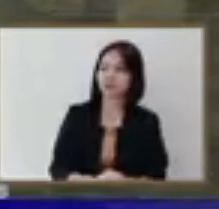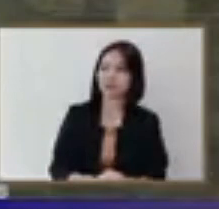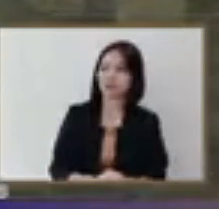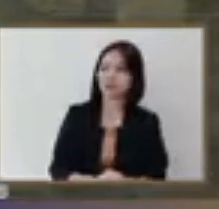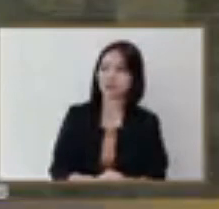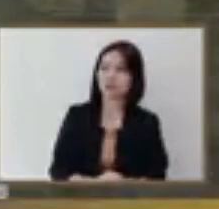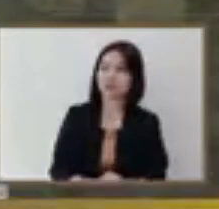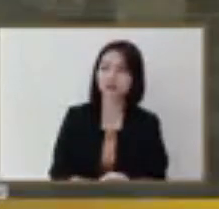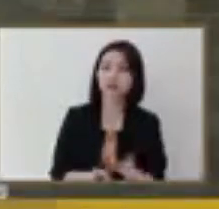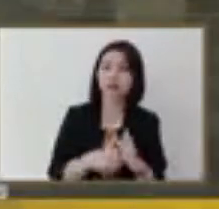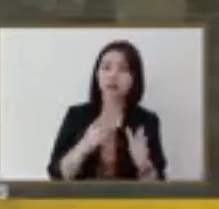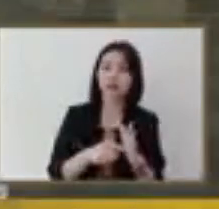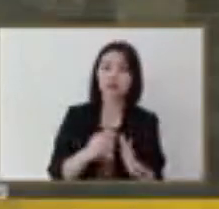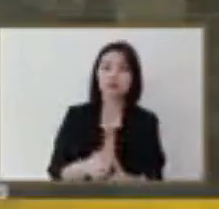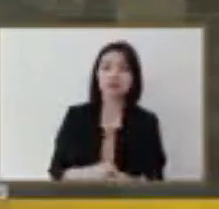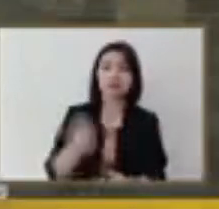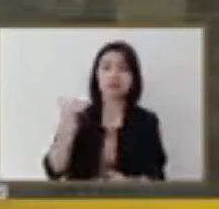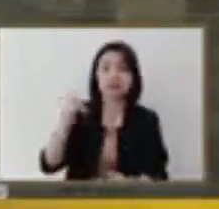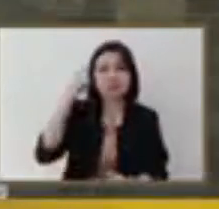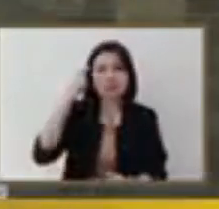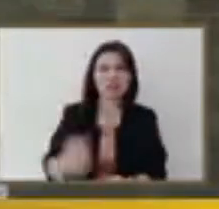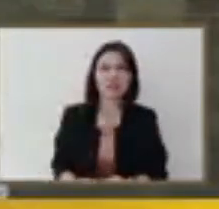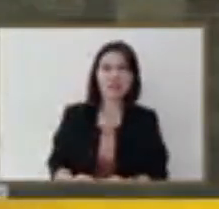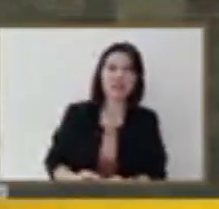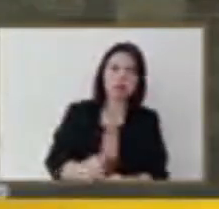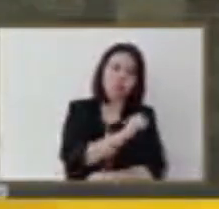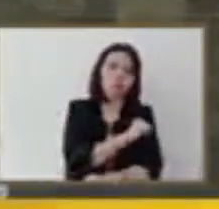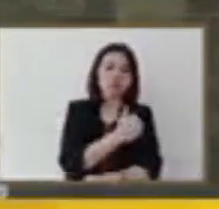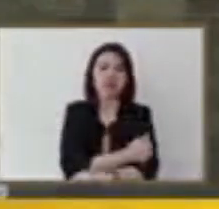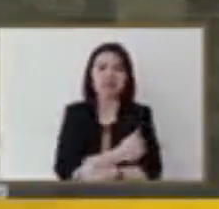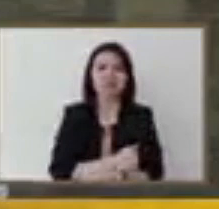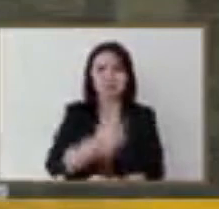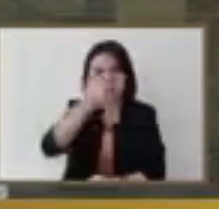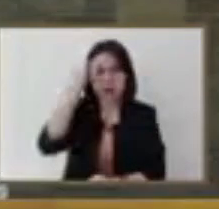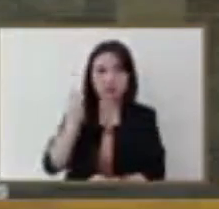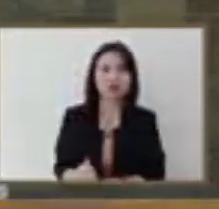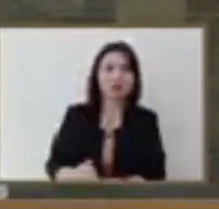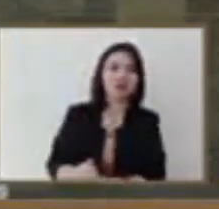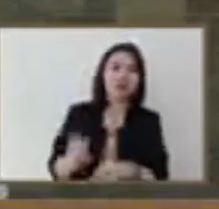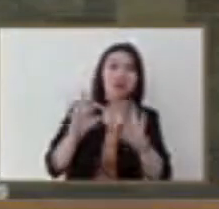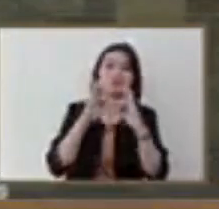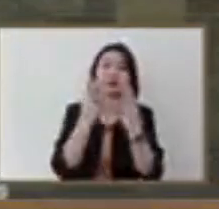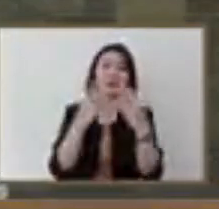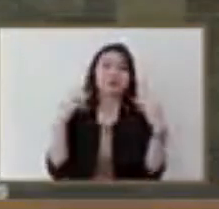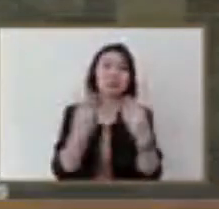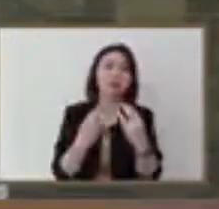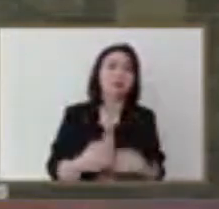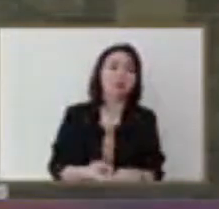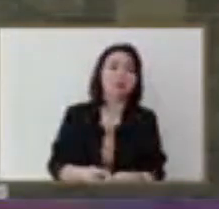minsan, naisip nila sila yung authority sapagkat kamag-anak nila yung pastor. So, they're expecting